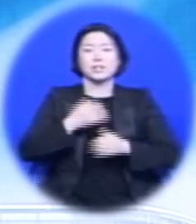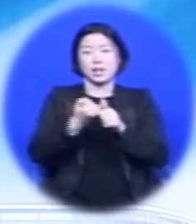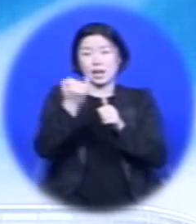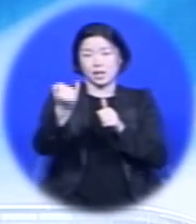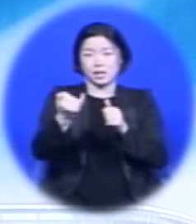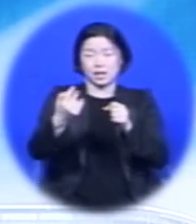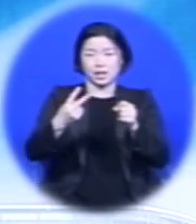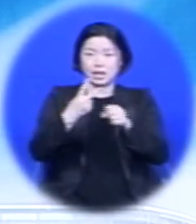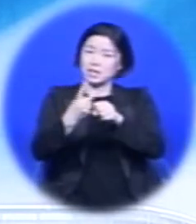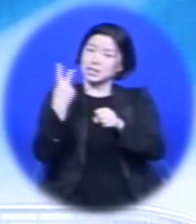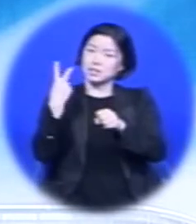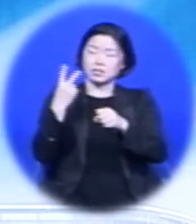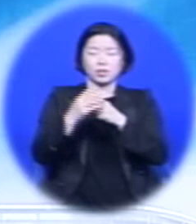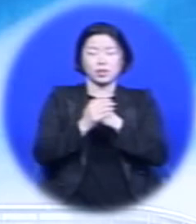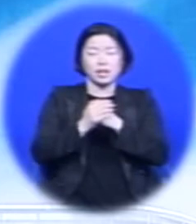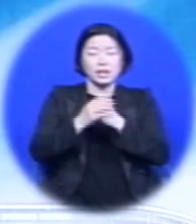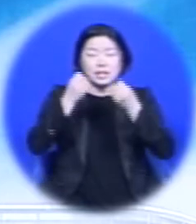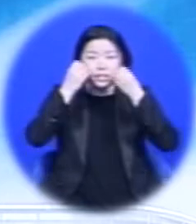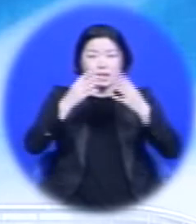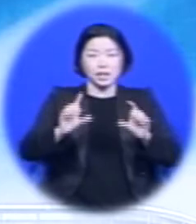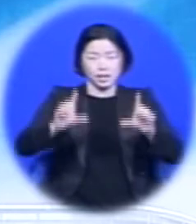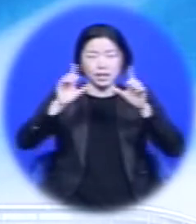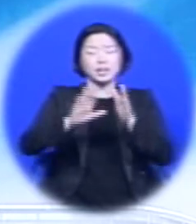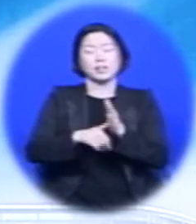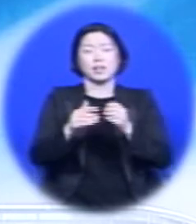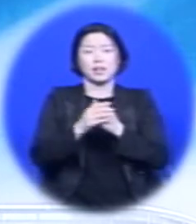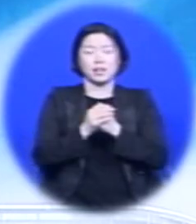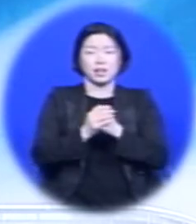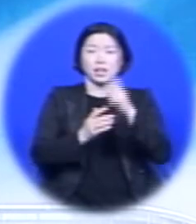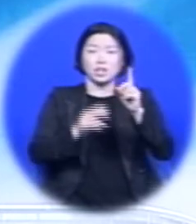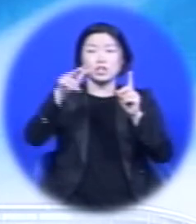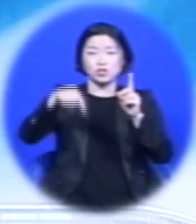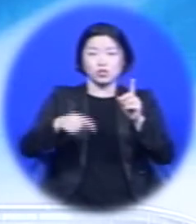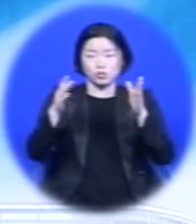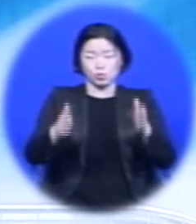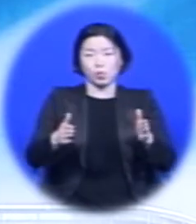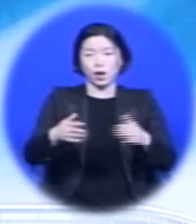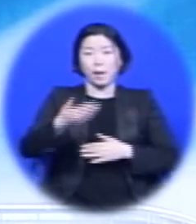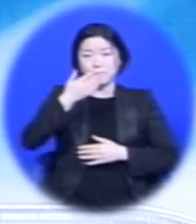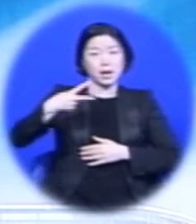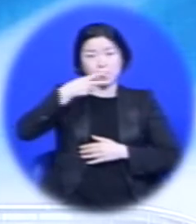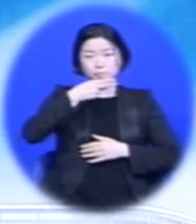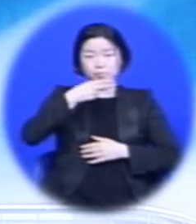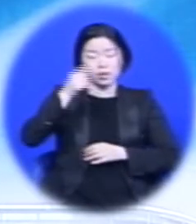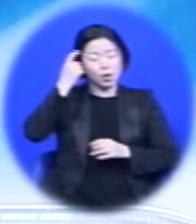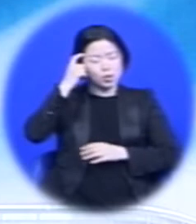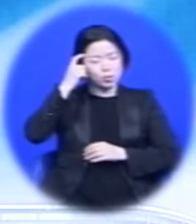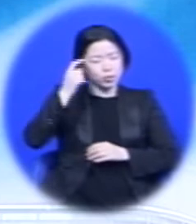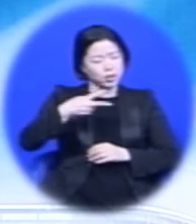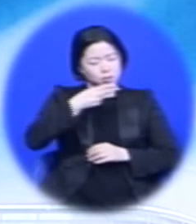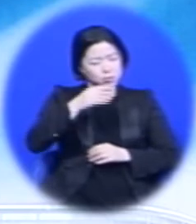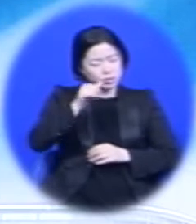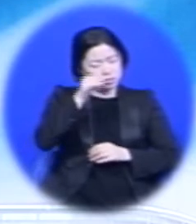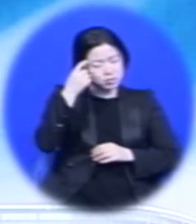전 신년을 맞이해서 한 주간 동안 금식을 하더라고요. 왜 금식을 하나? 뭐